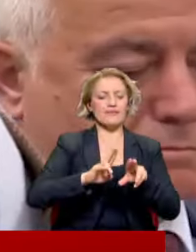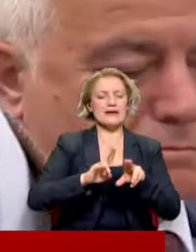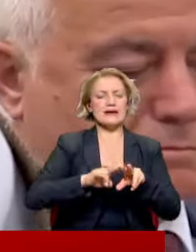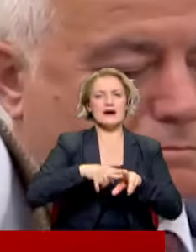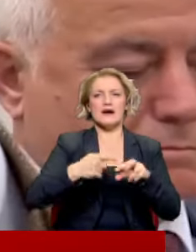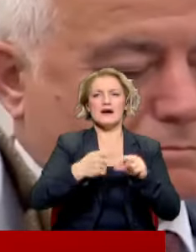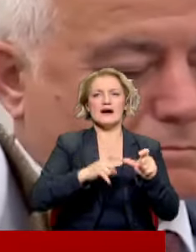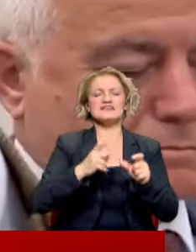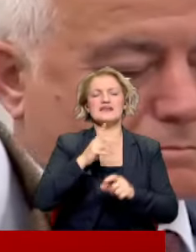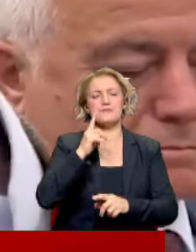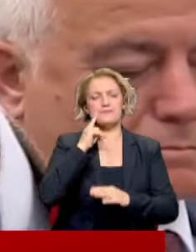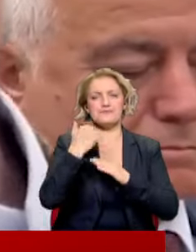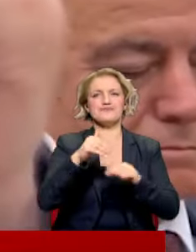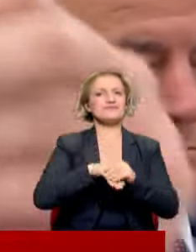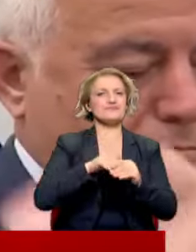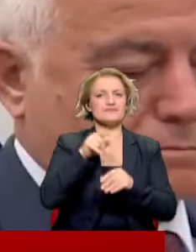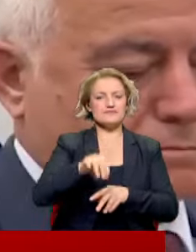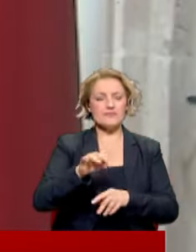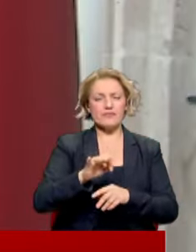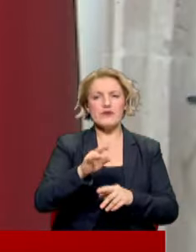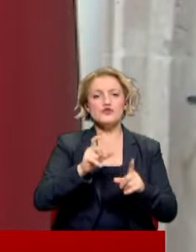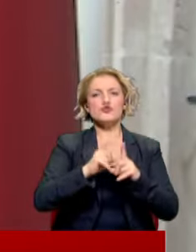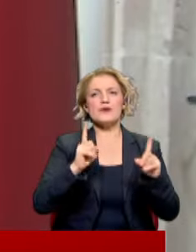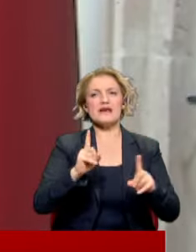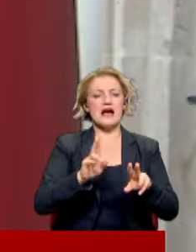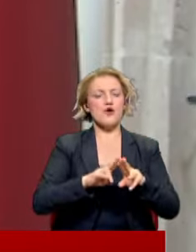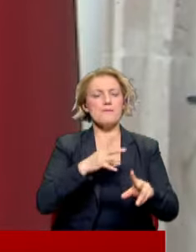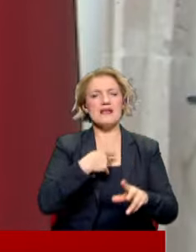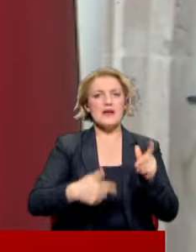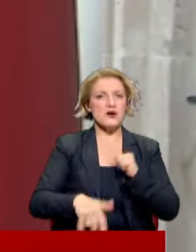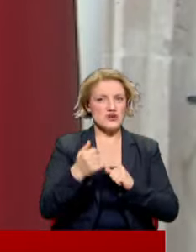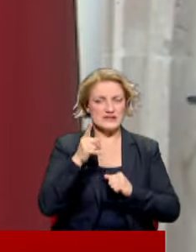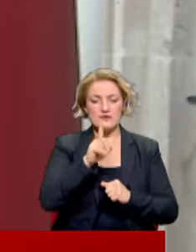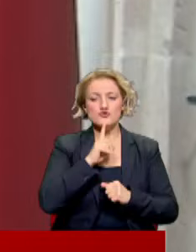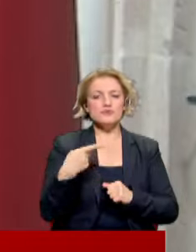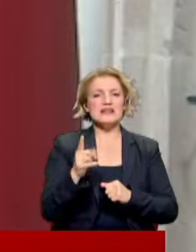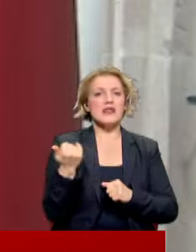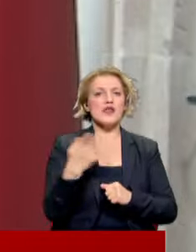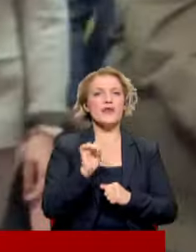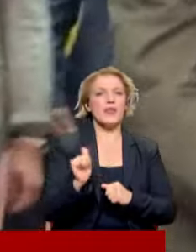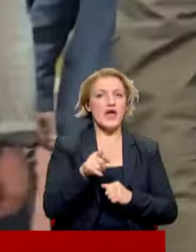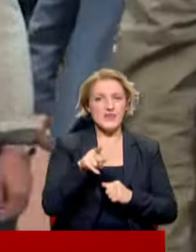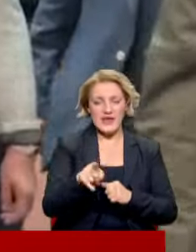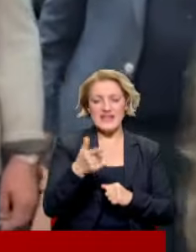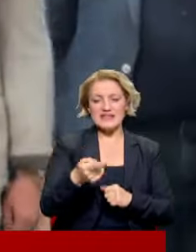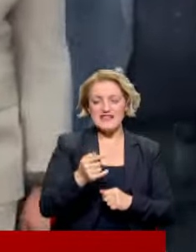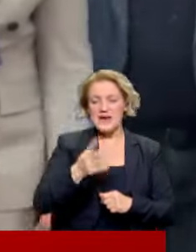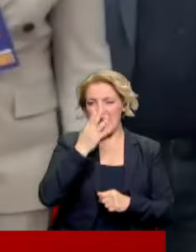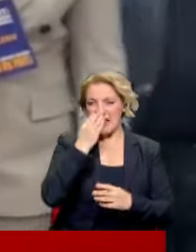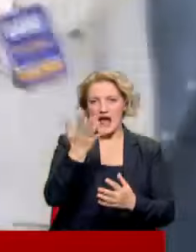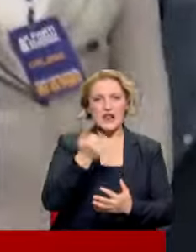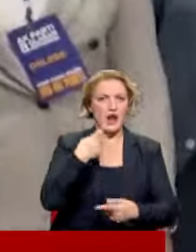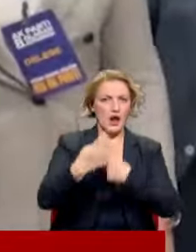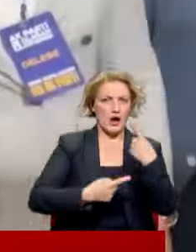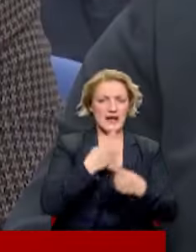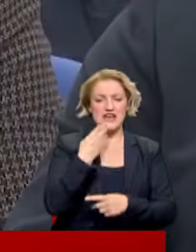İnan Akgünalp bugünkü dolar kuru hesabıyla dönemin kayyum belediye başkanından yüz binlerce lira değerinde tesbih hediye aldığı